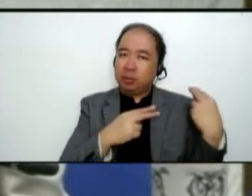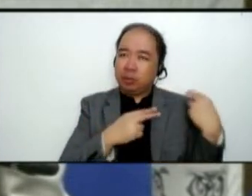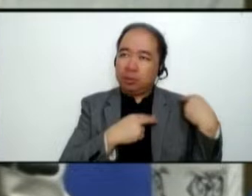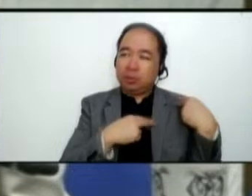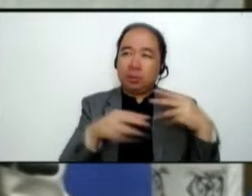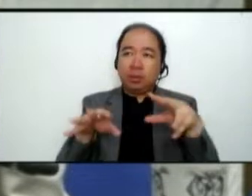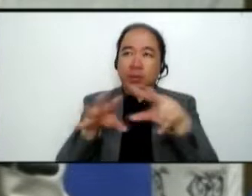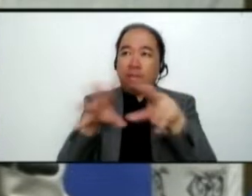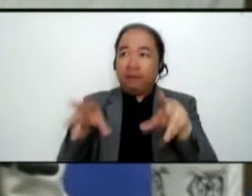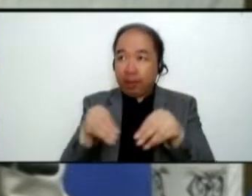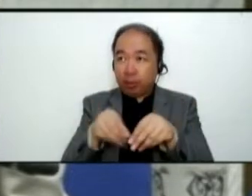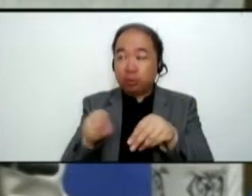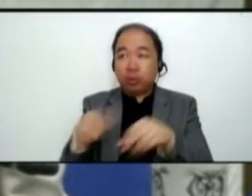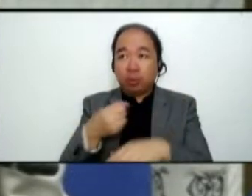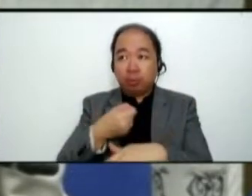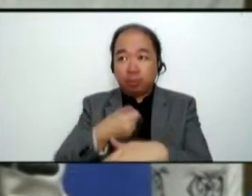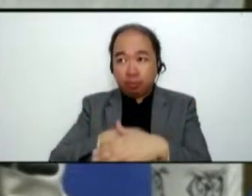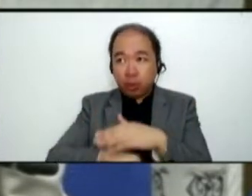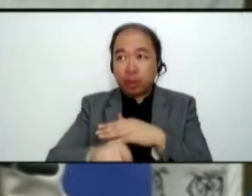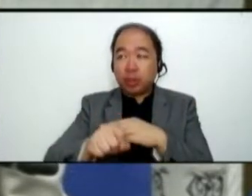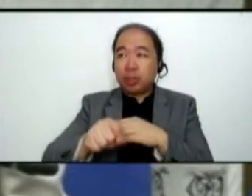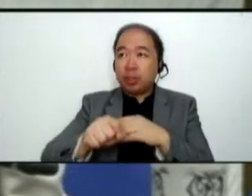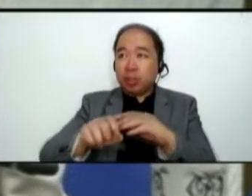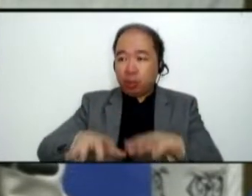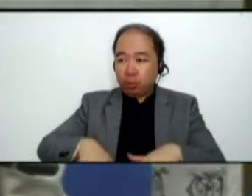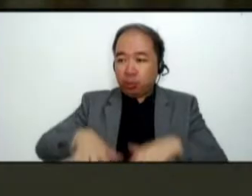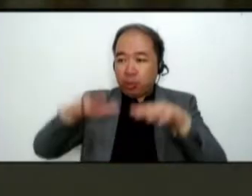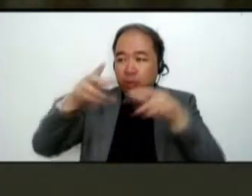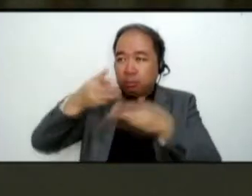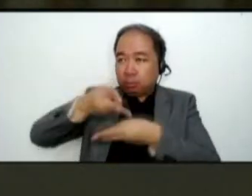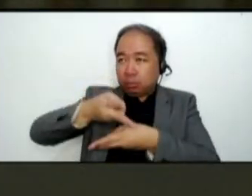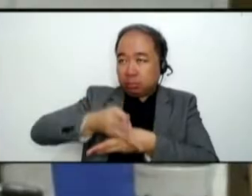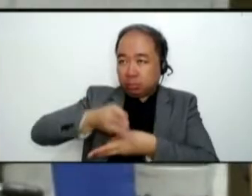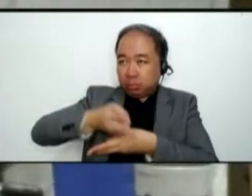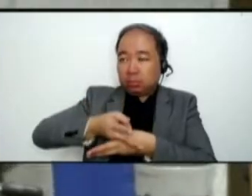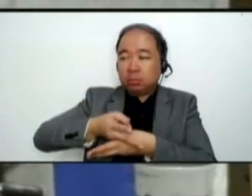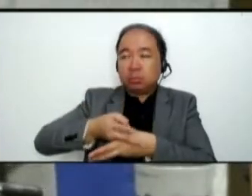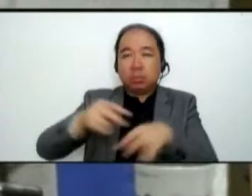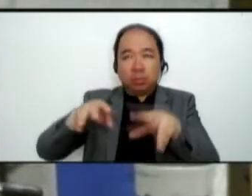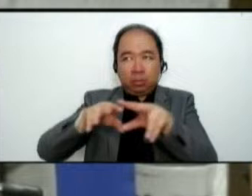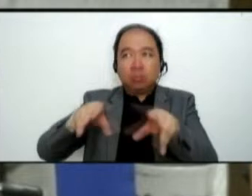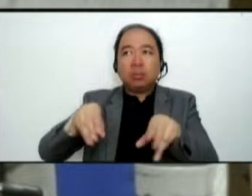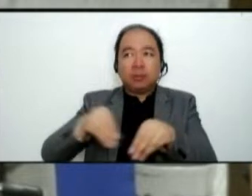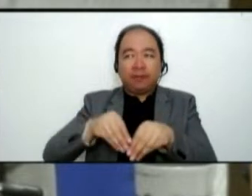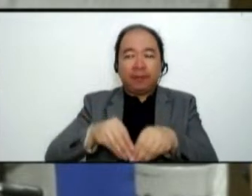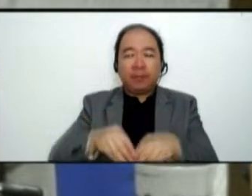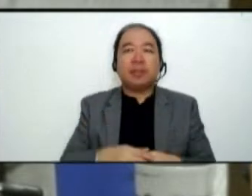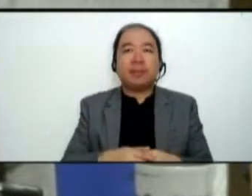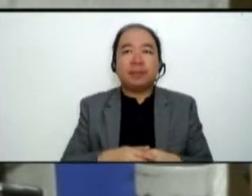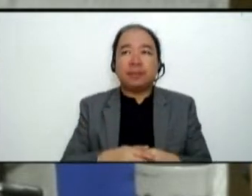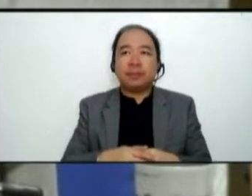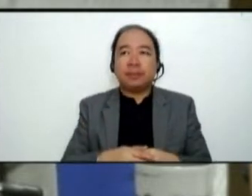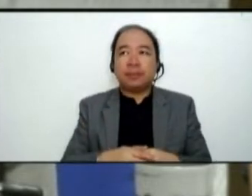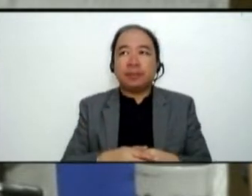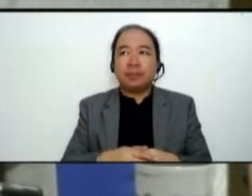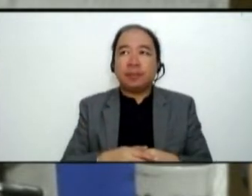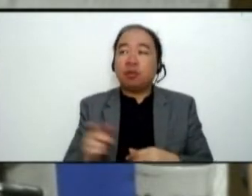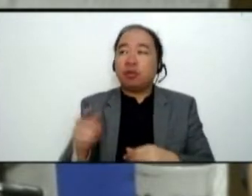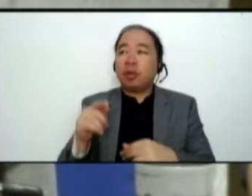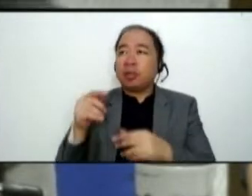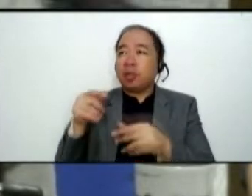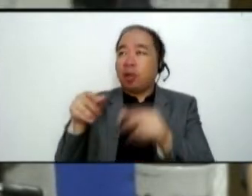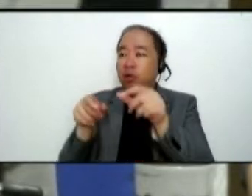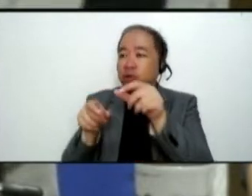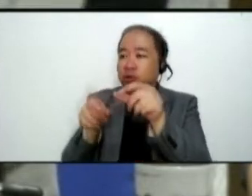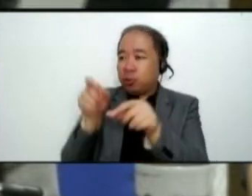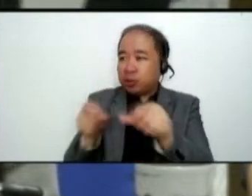и культурного опыта новому поколению, сохранение традиционных духовно-нравственных ценностей. И в этой связи